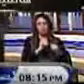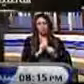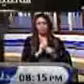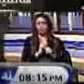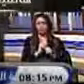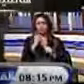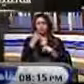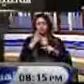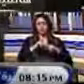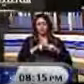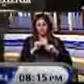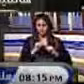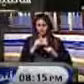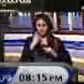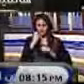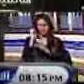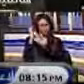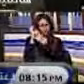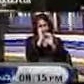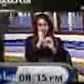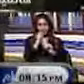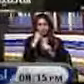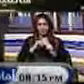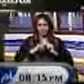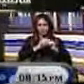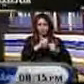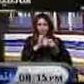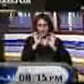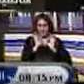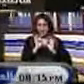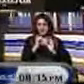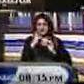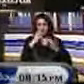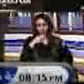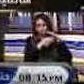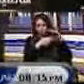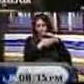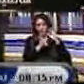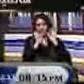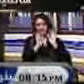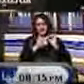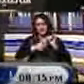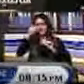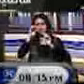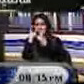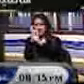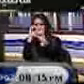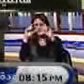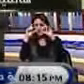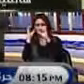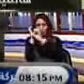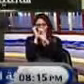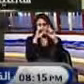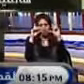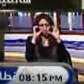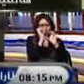نحقق انفراد على طول. محمد اسد رسمنا الخطه اللي بيها نقدر نقتحم الاماكن المميزه عشان نقدر ناخد بيها صور ونقدر ناخد